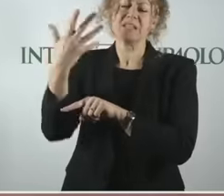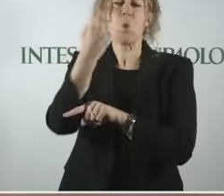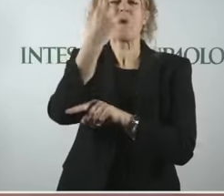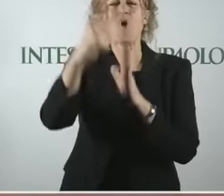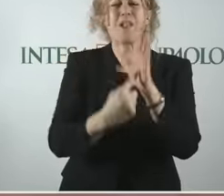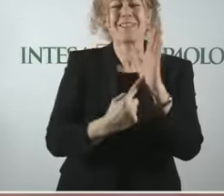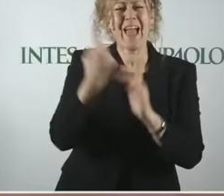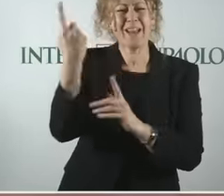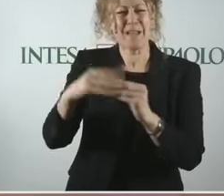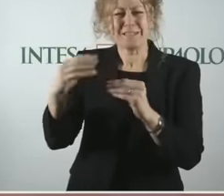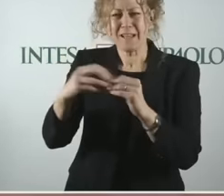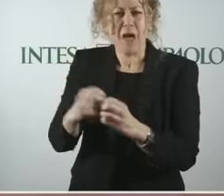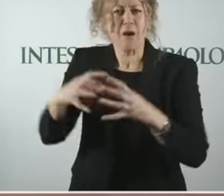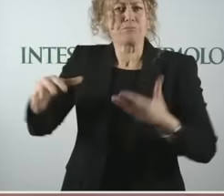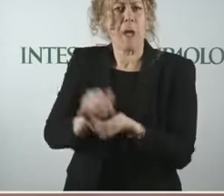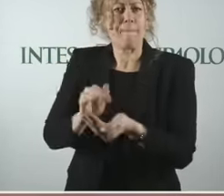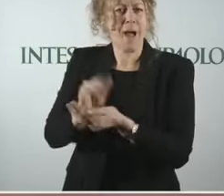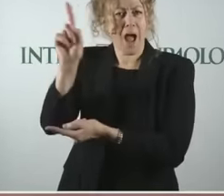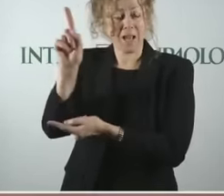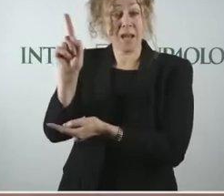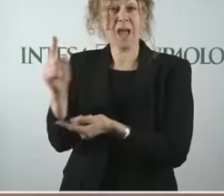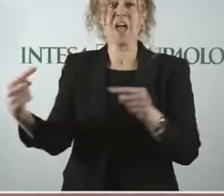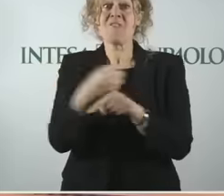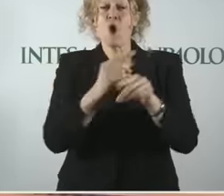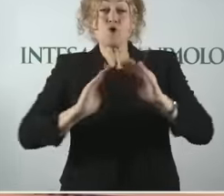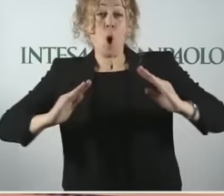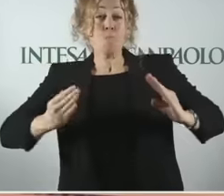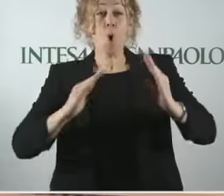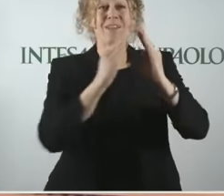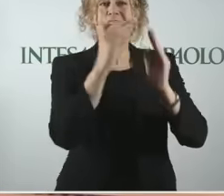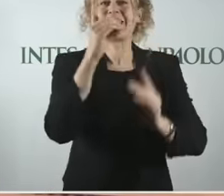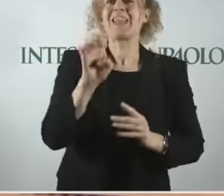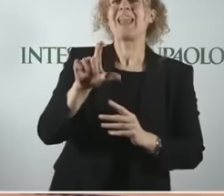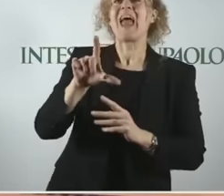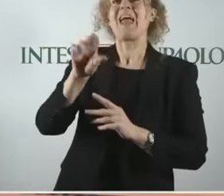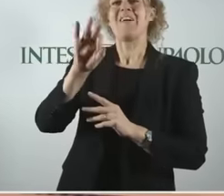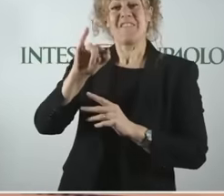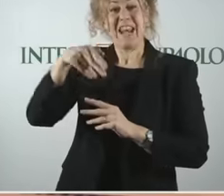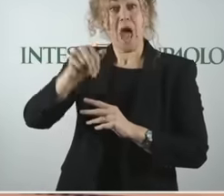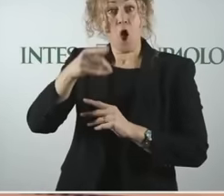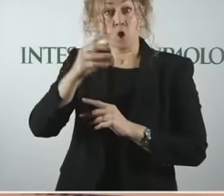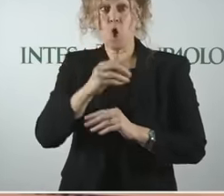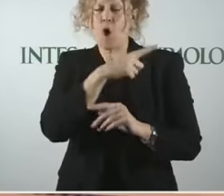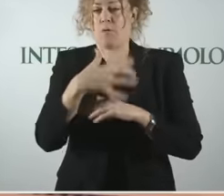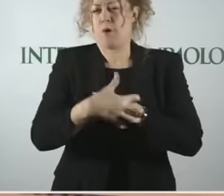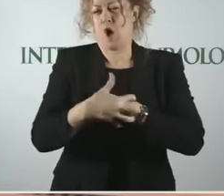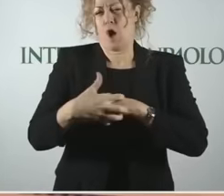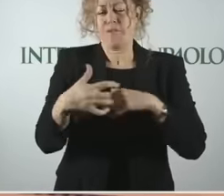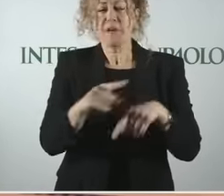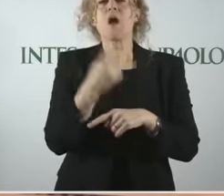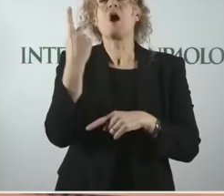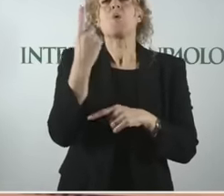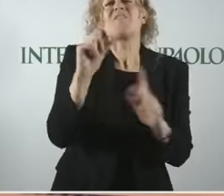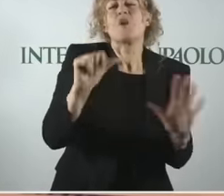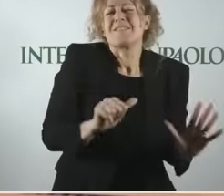al mese Nel delfinato nelle montagne del delfinato che eran particolarmente povere facevano il pane una volta